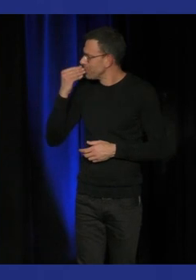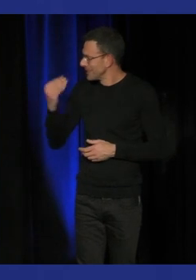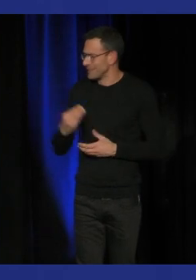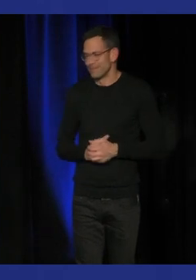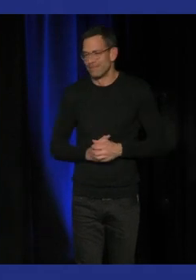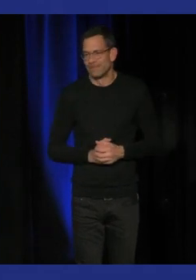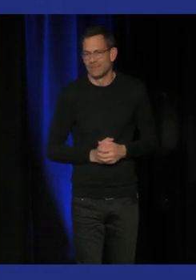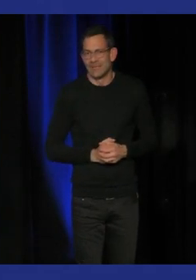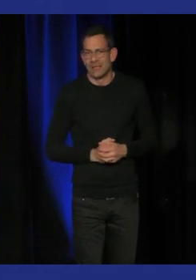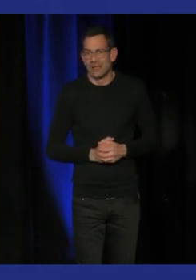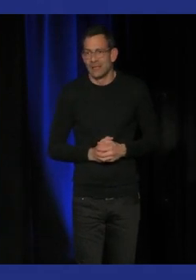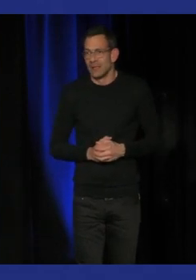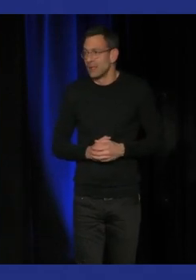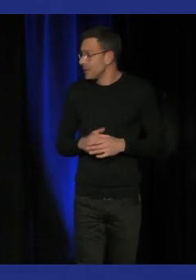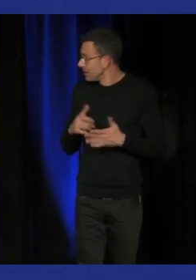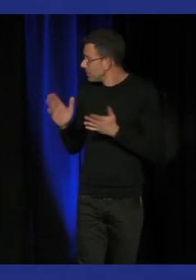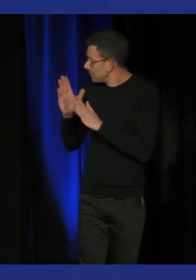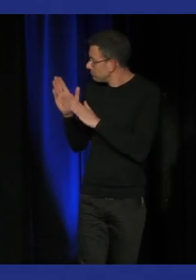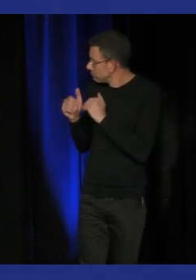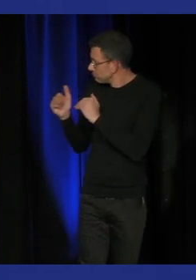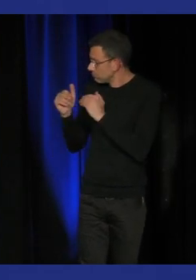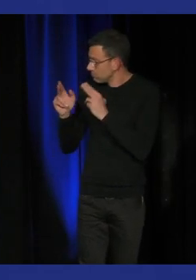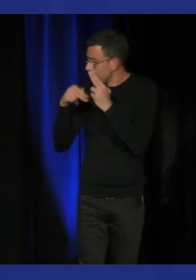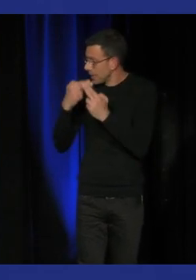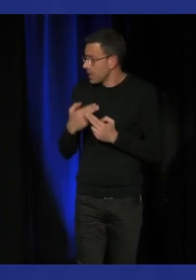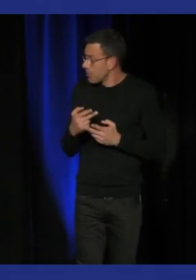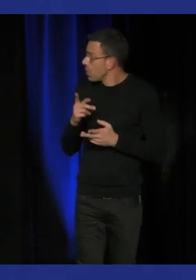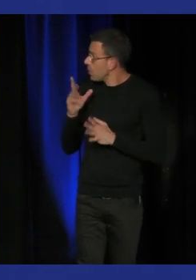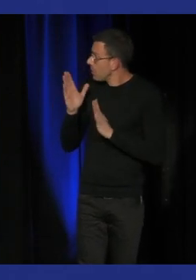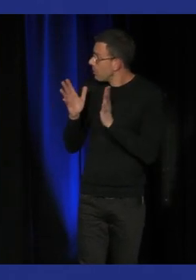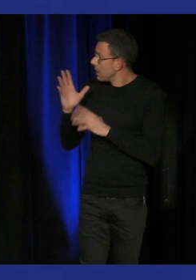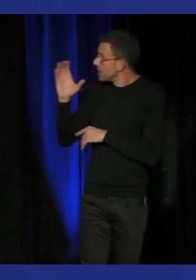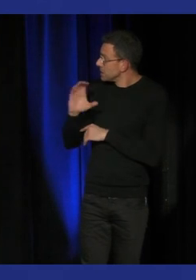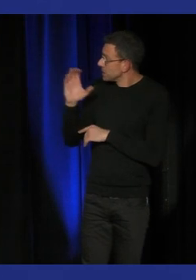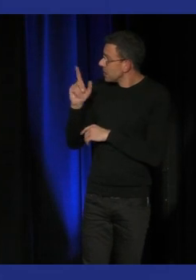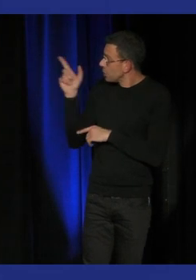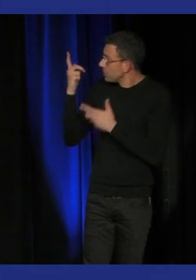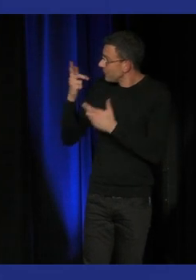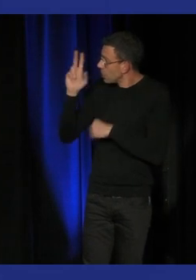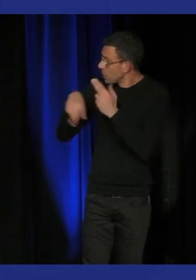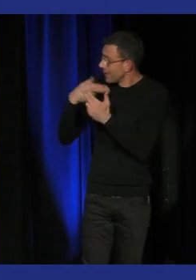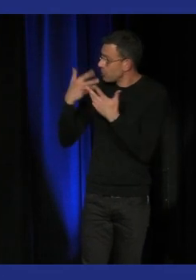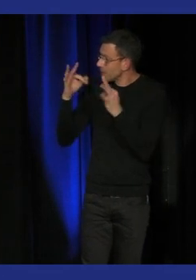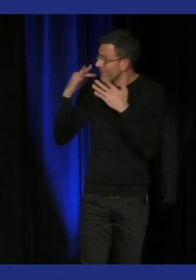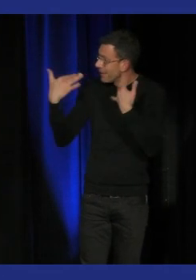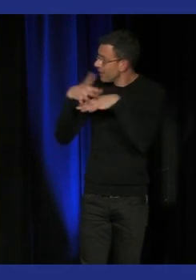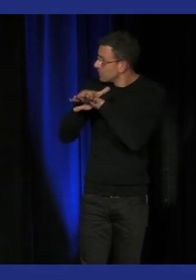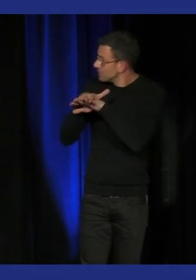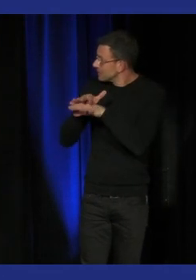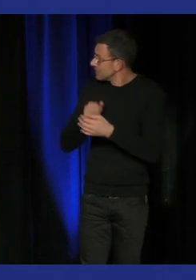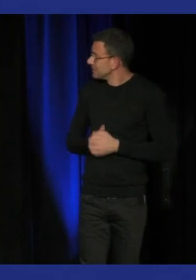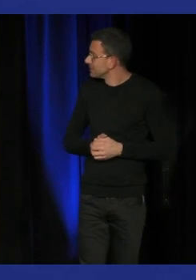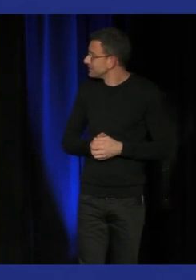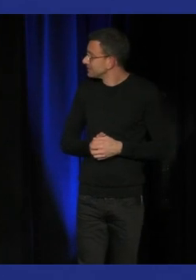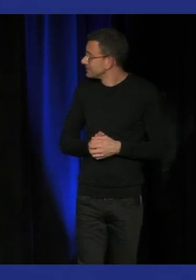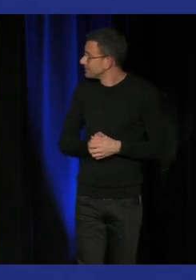Peut-être, du coup, si on peut aussi continuer à répondre. Je ne sais pas, Charlotte, je me dis peut-être vous avez envie de répondre sur la question de l'inclusivité, sur la